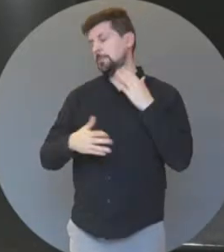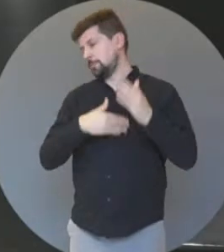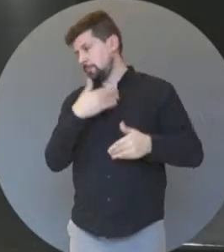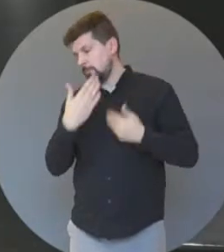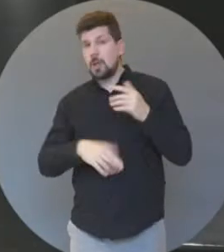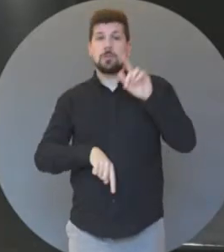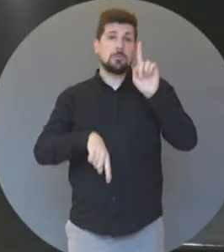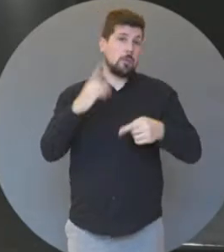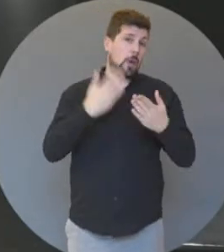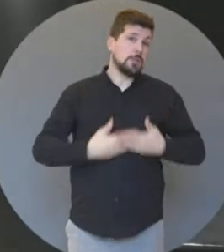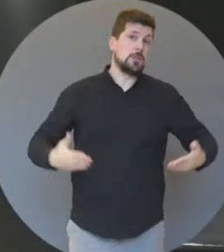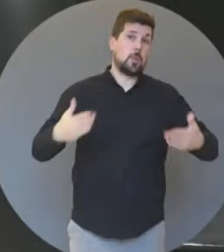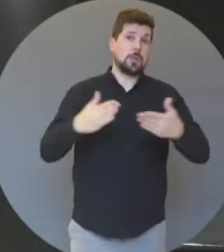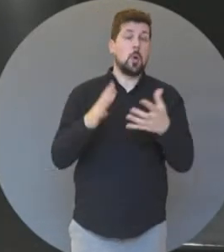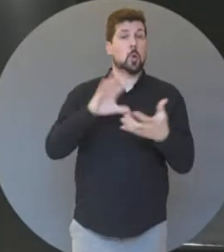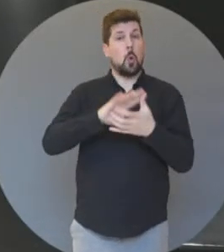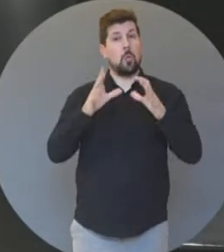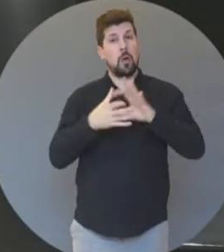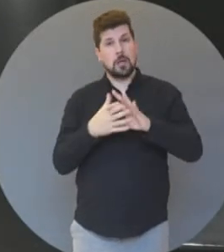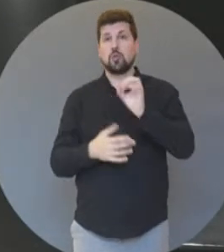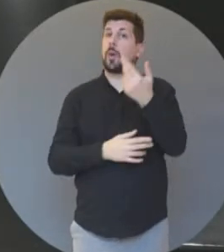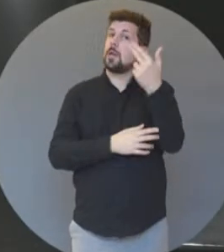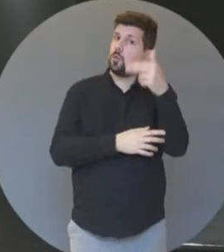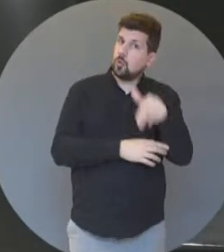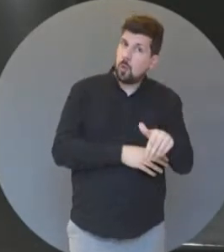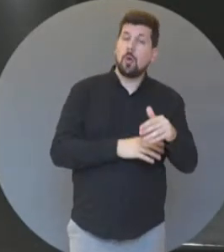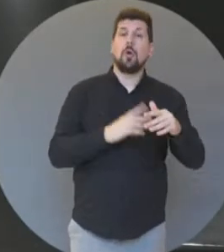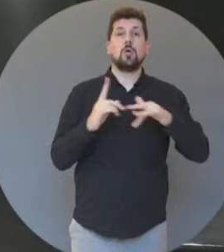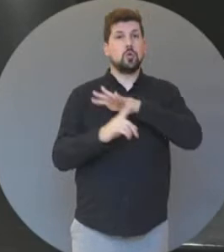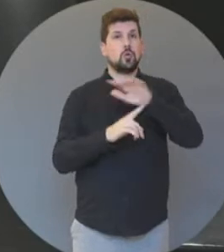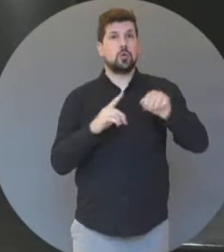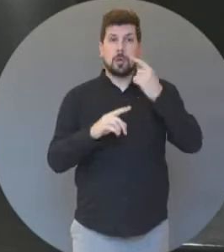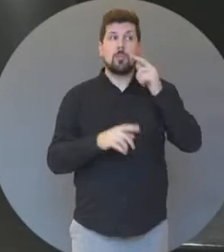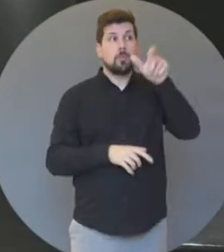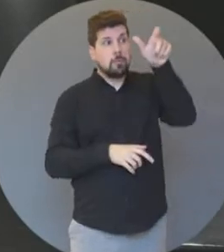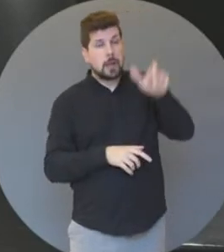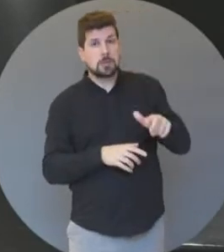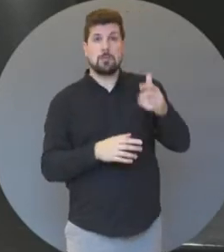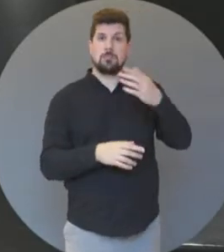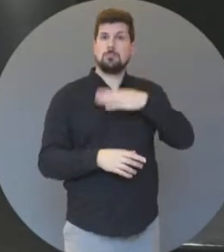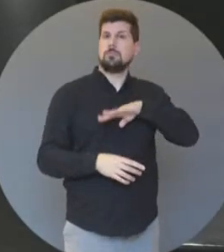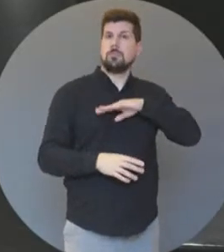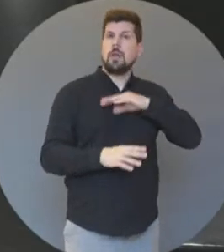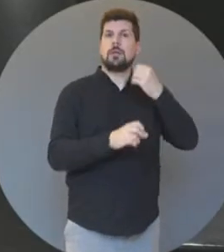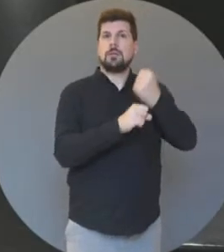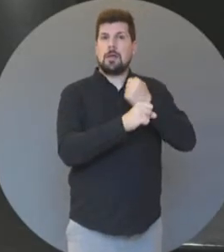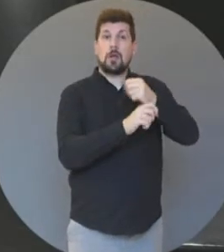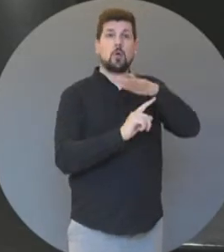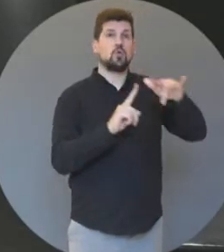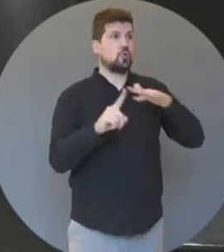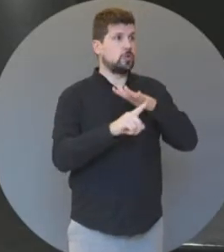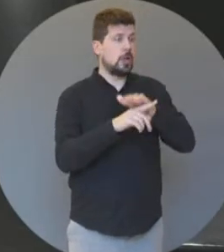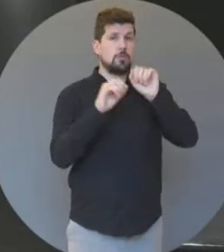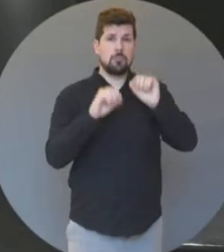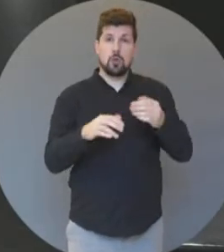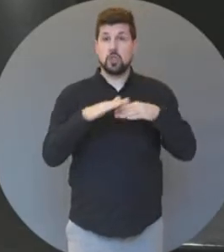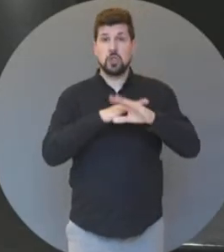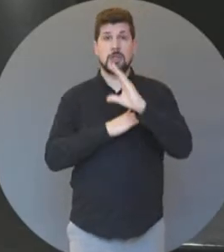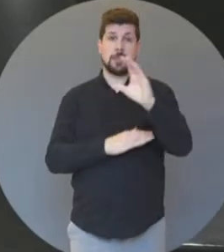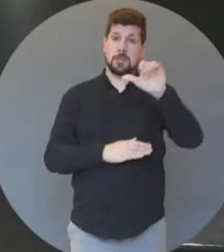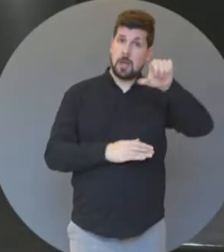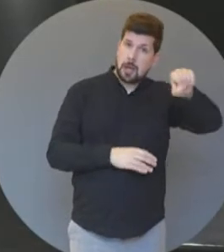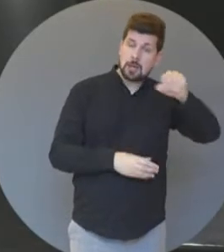des situations complexes sociales renvoyées sur nos travailleurs sociaux quel qu'il soit ce décès se déclic